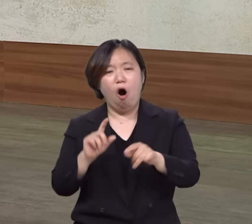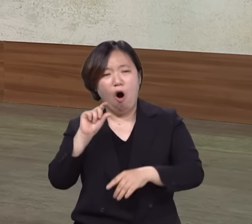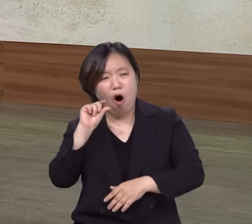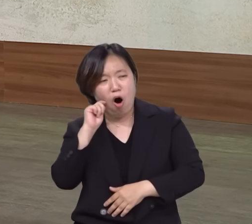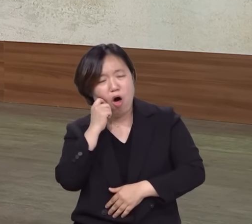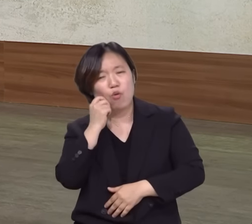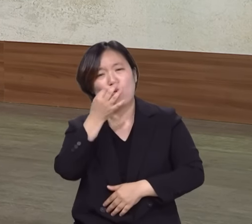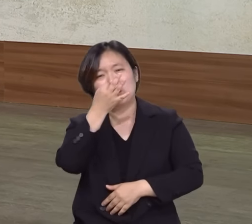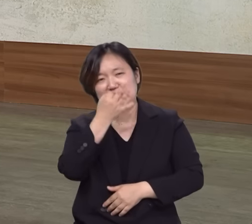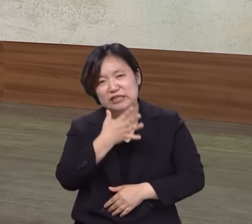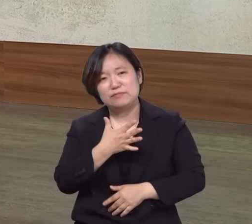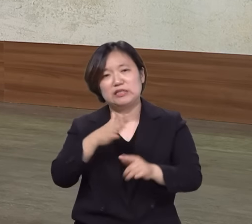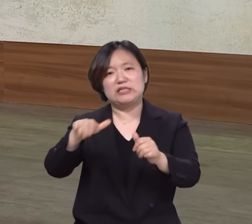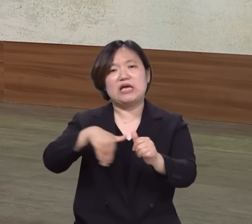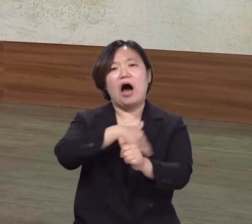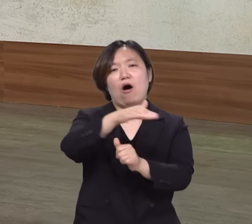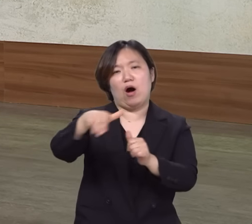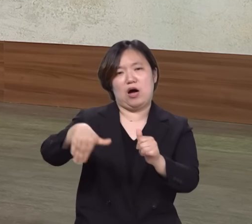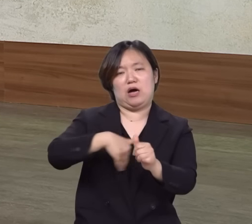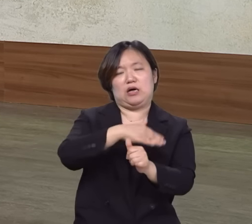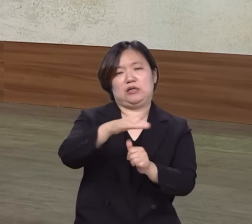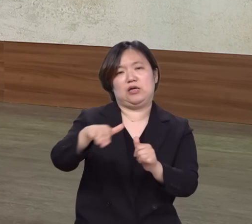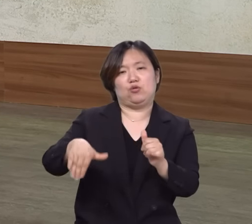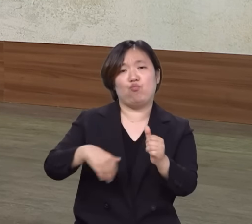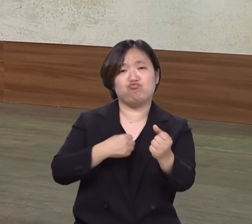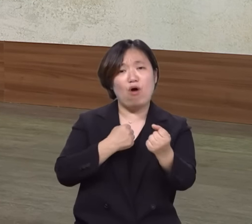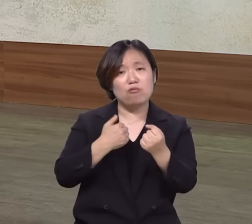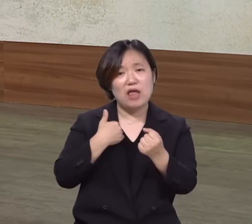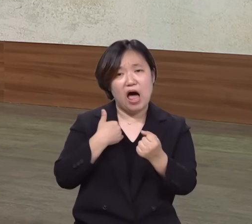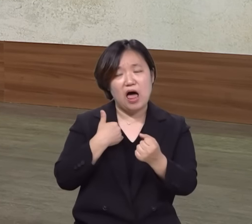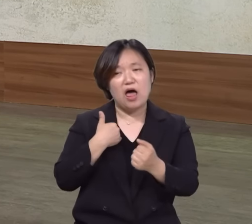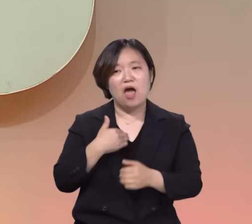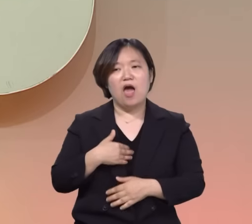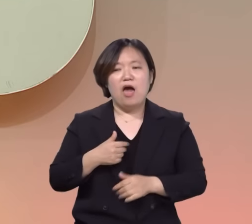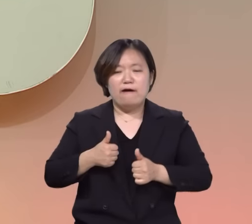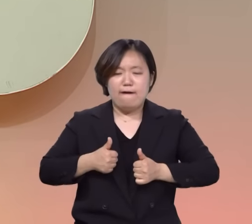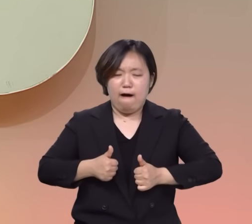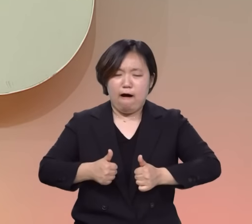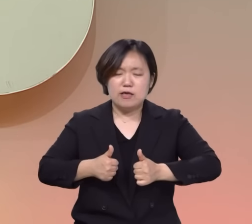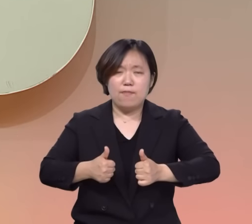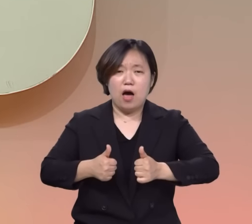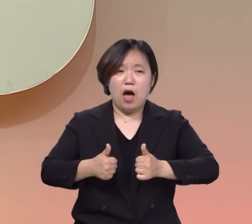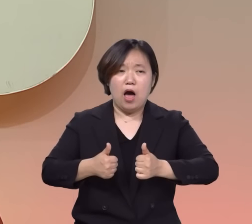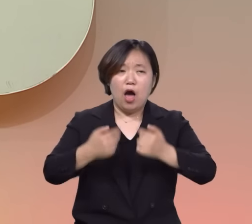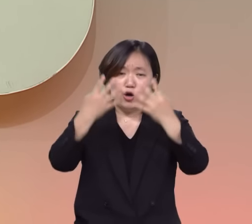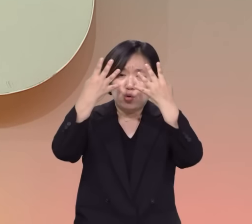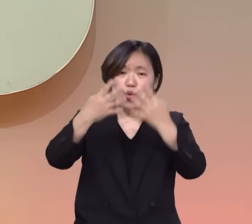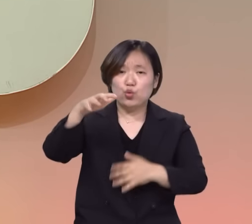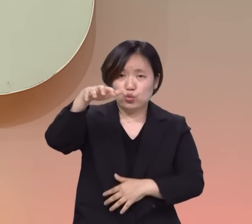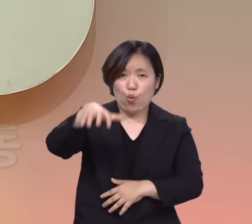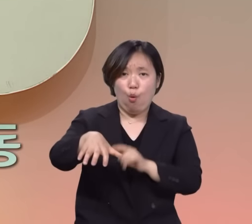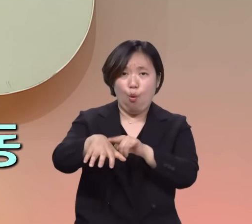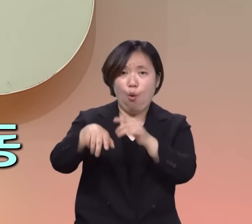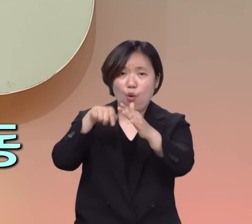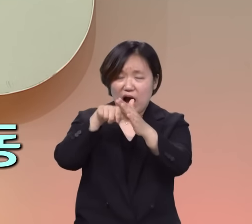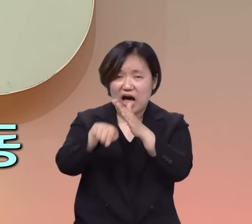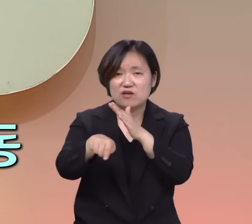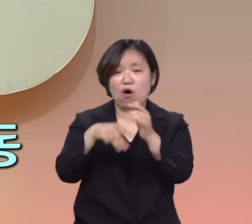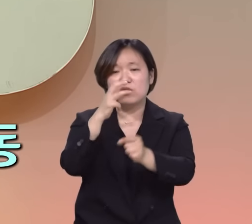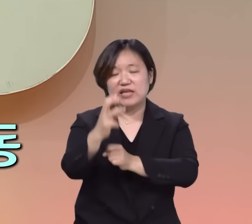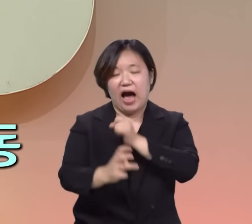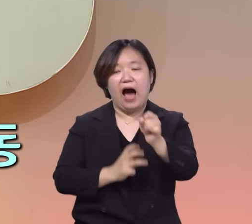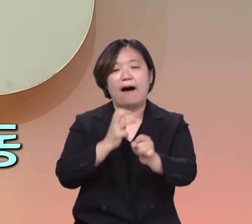속에서도 그렇게 숱한 난관 속에서도 그 거친 교도소를 다니면서 30년이